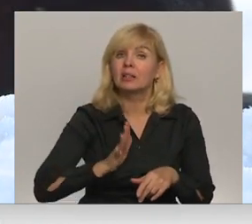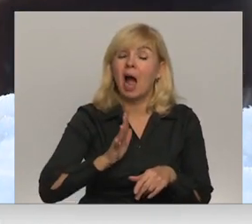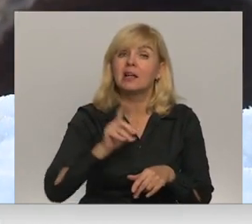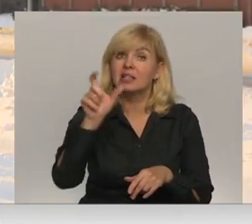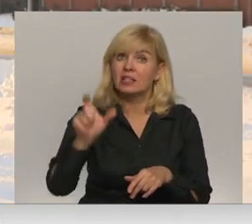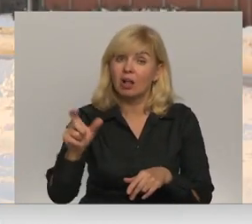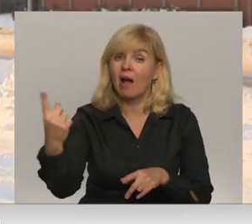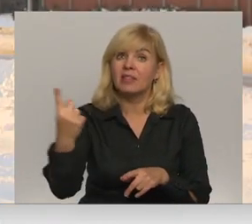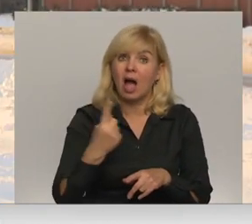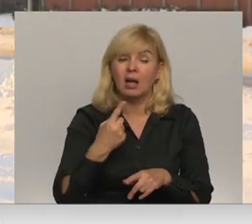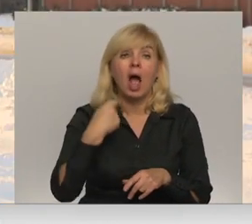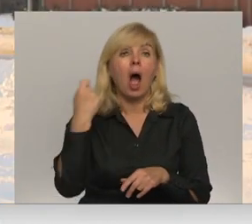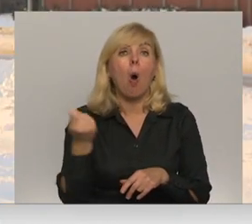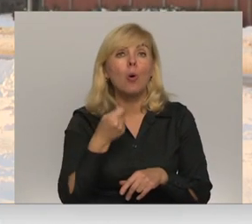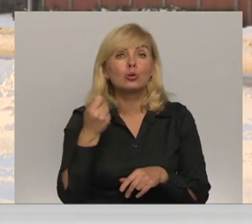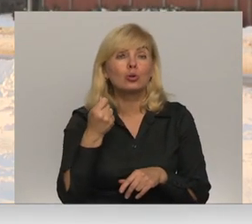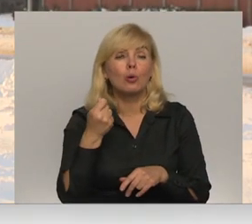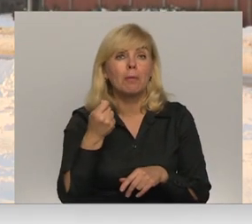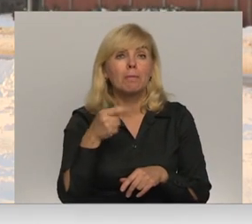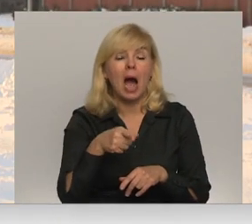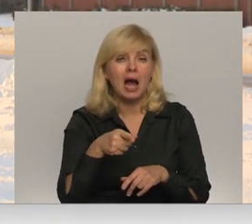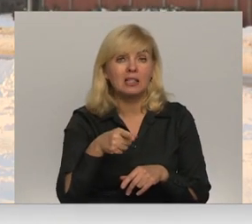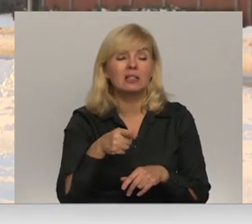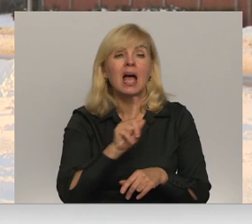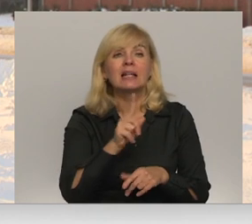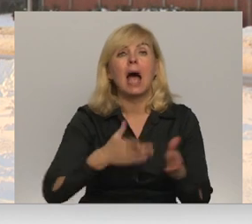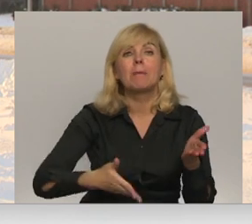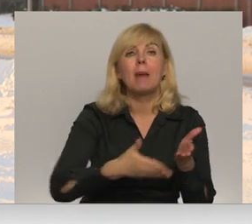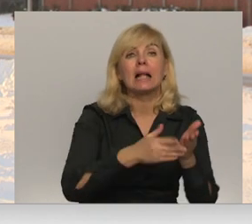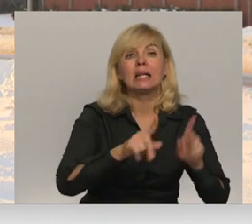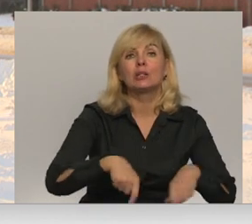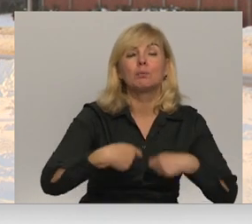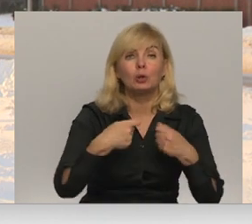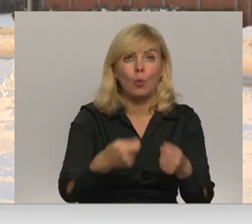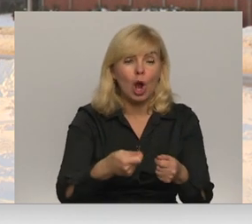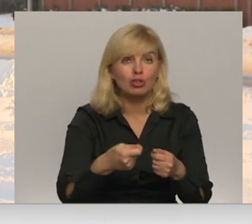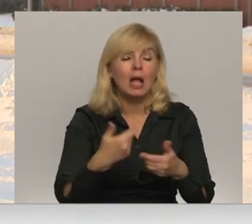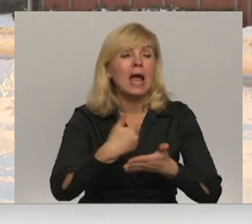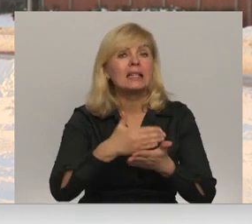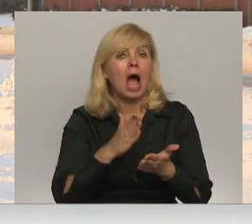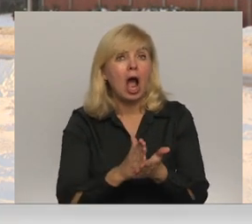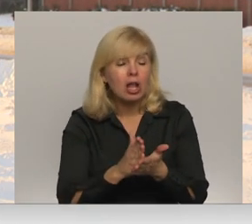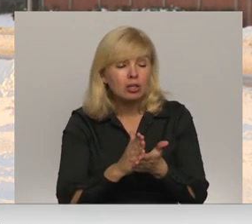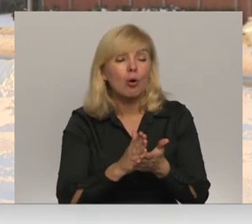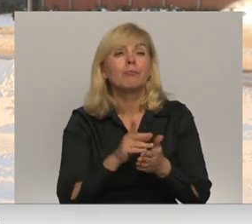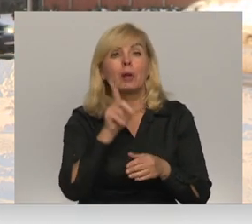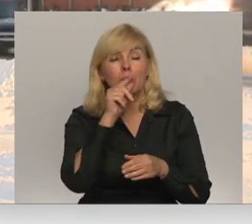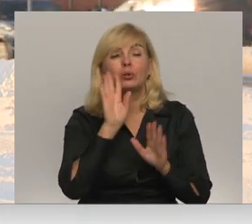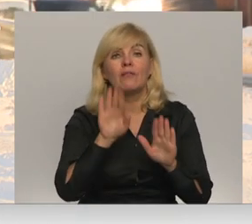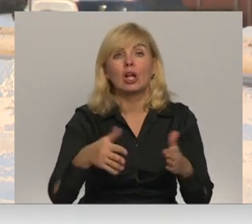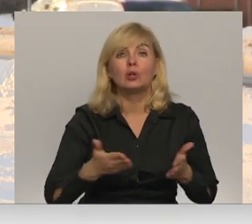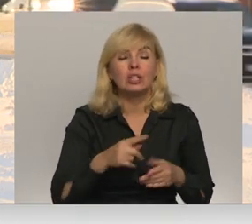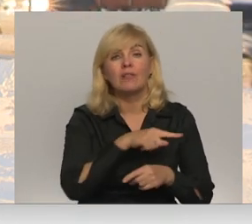auzu pārslām. Tas ir, protams, palīdzības sniegšana putniem, lai viņi lielākā daļa no tiem izdzīvo